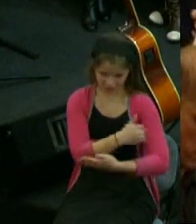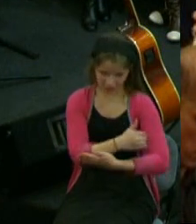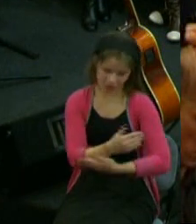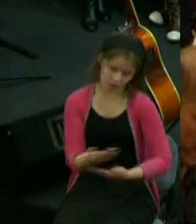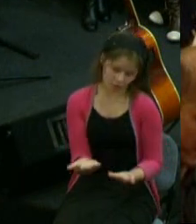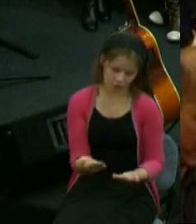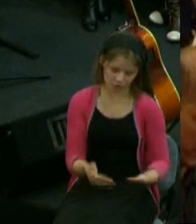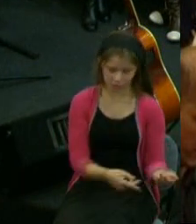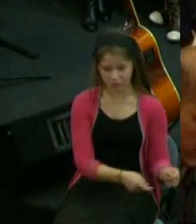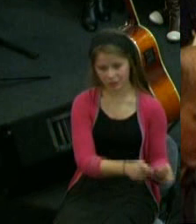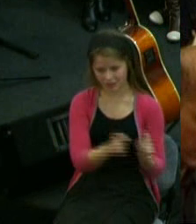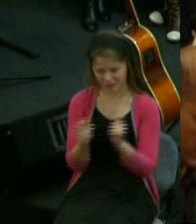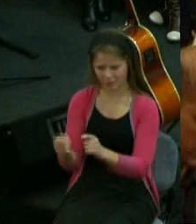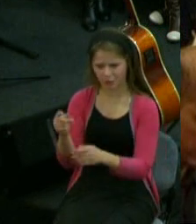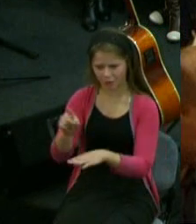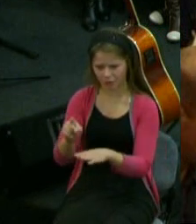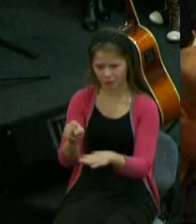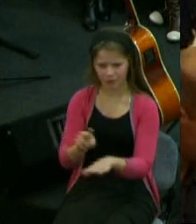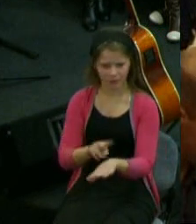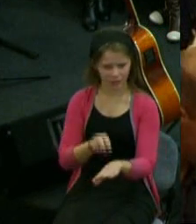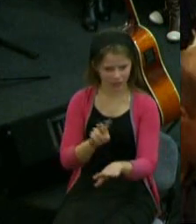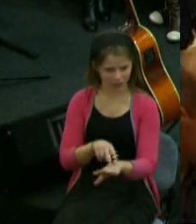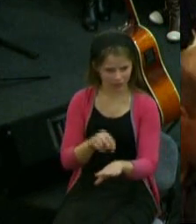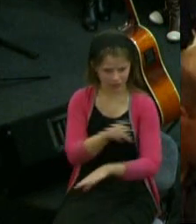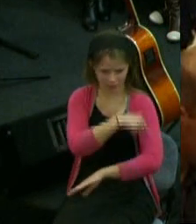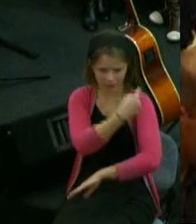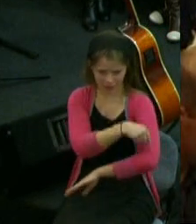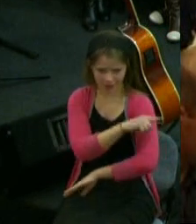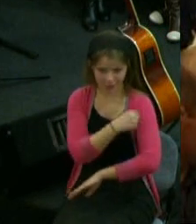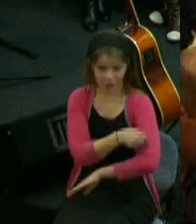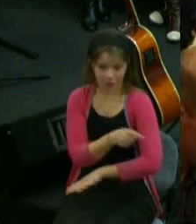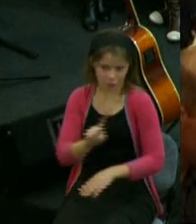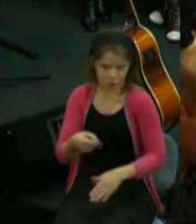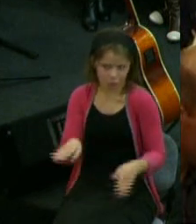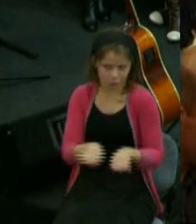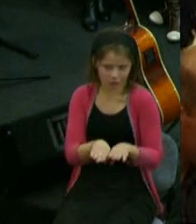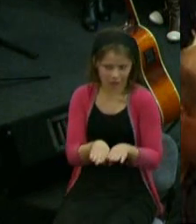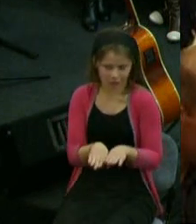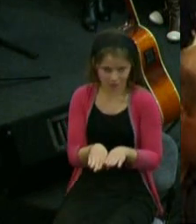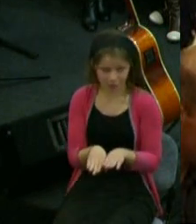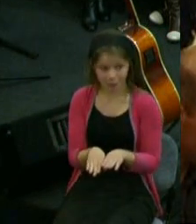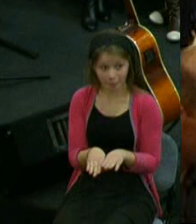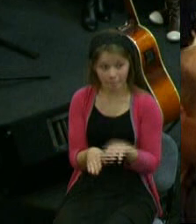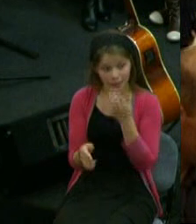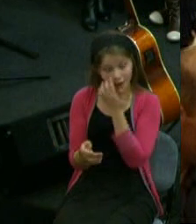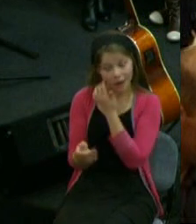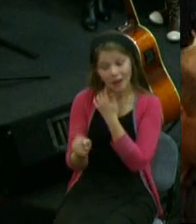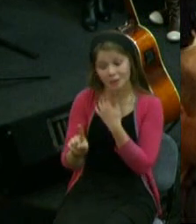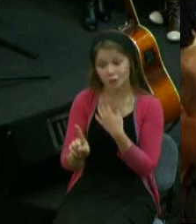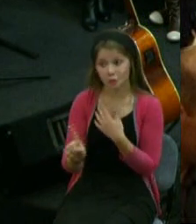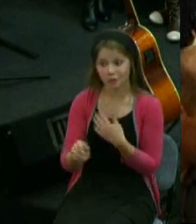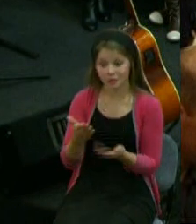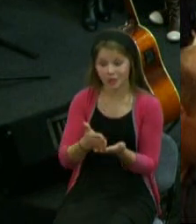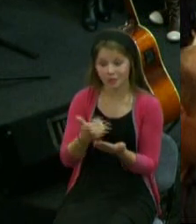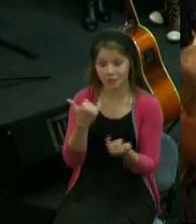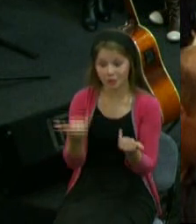щось не так, ми йдемо до лікарів, ми в пошуках, чому так сталося в житті наших дітей, брати і сестри? А що є